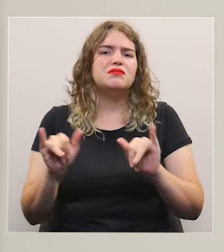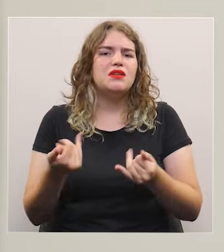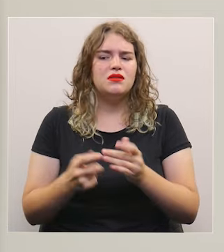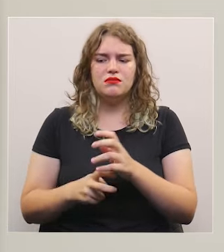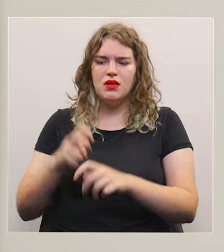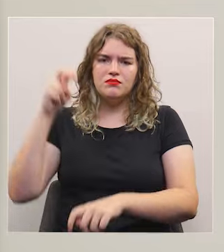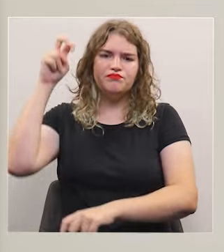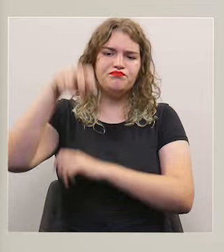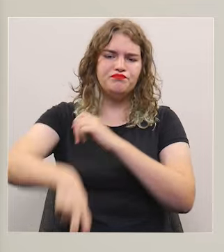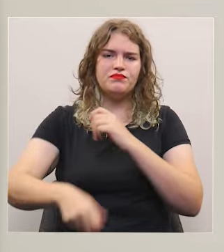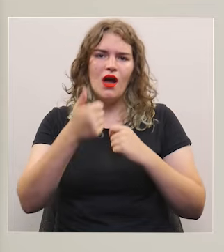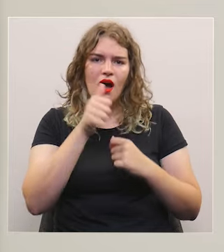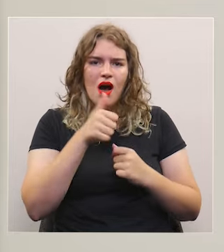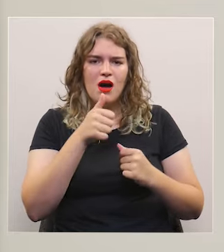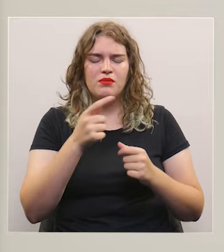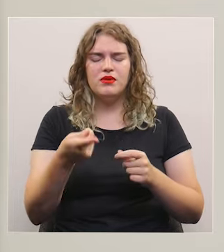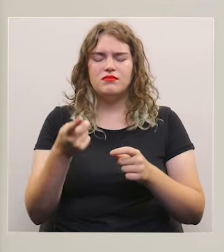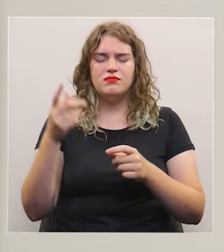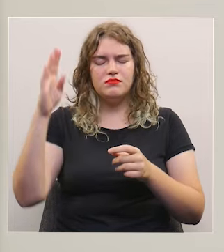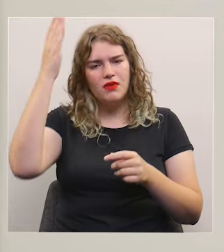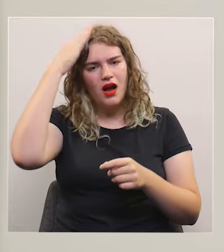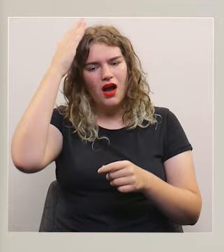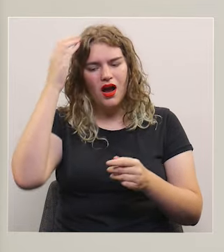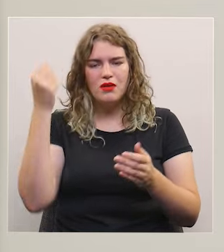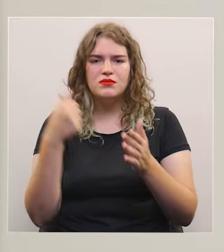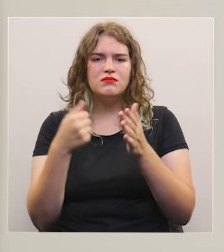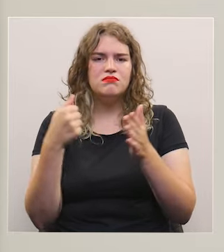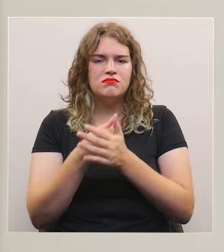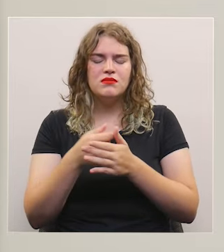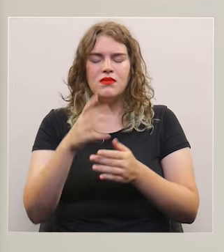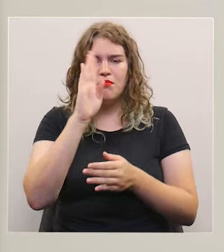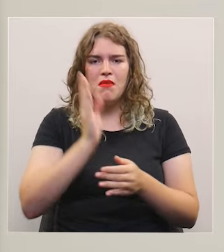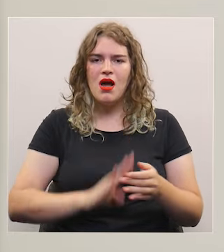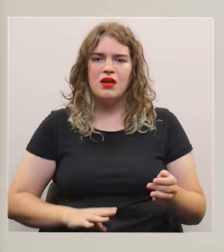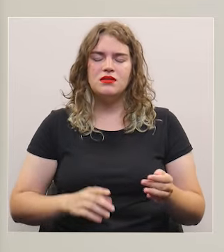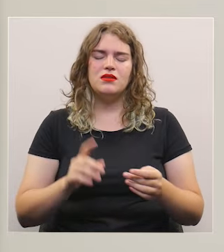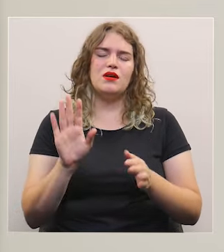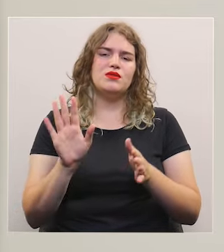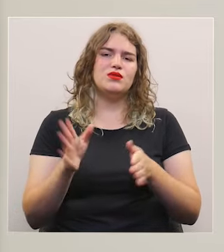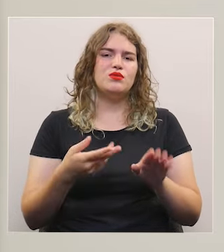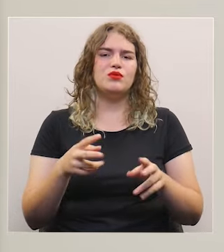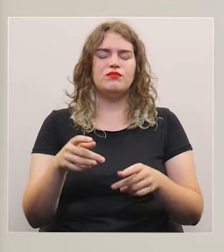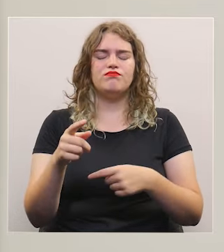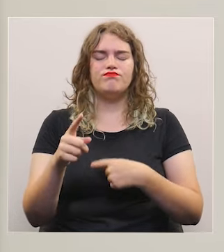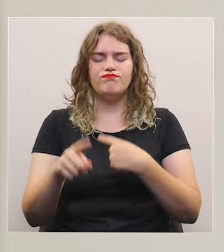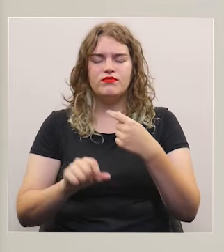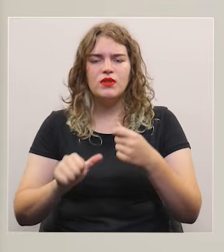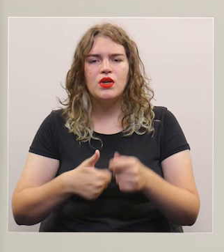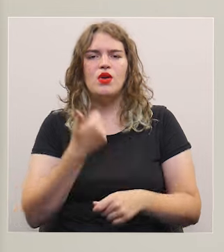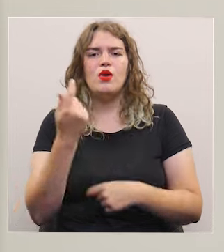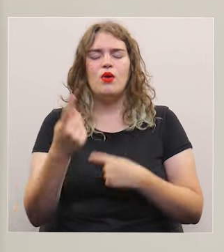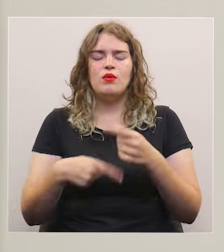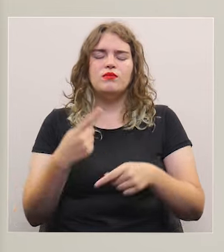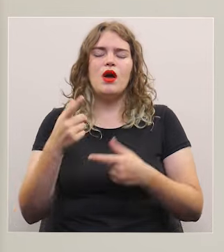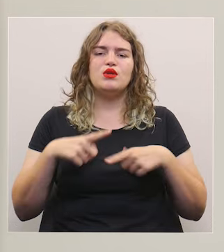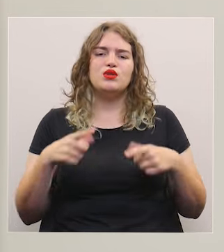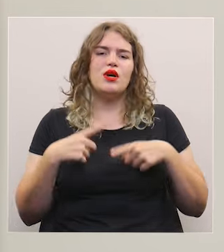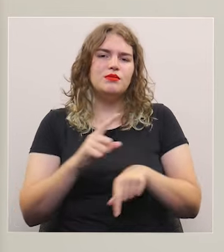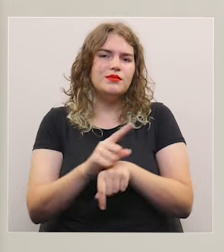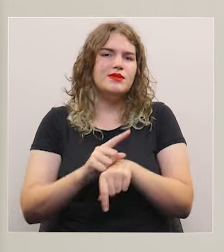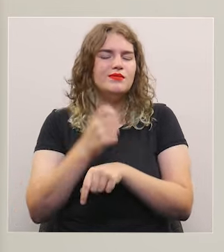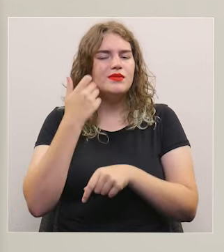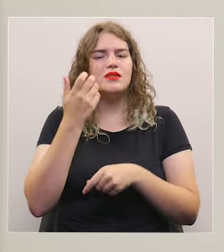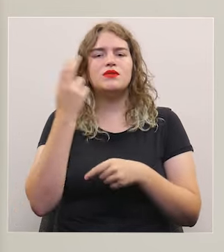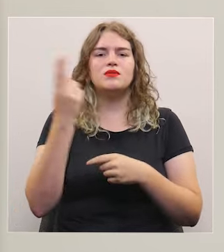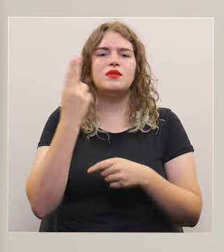cu creștetul de fundul bazinului și a rămas paralizat de la gât în jos. A început recuperarea, Dumnezeu și el așteaptă momentul când Dumnezeu